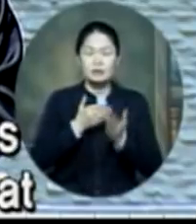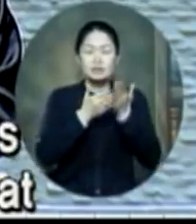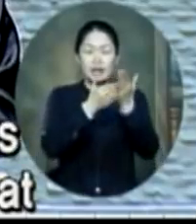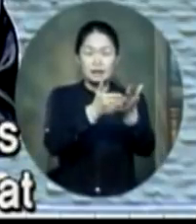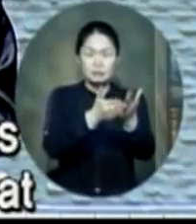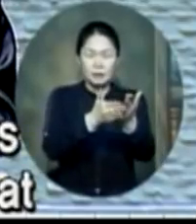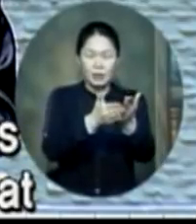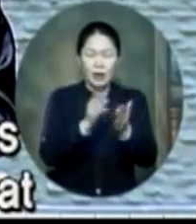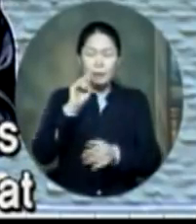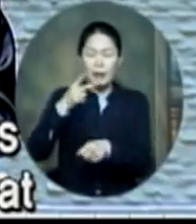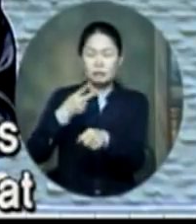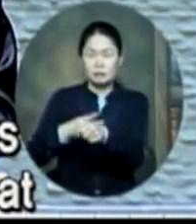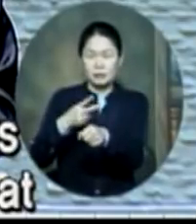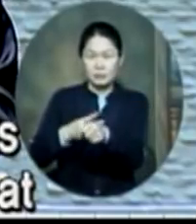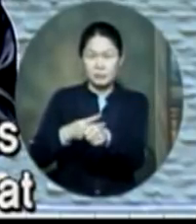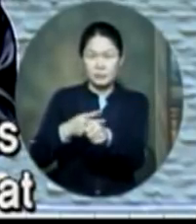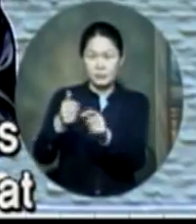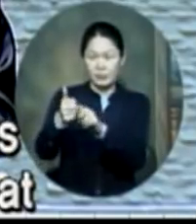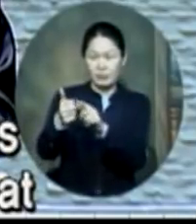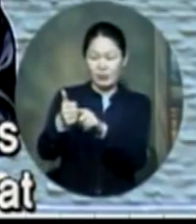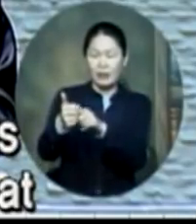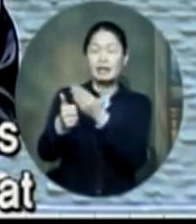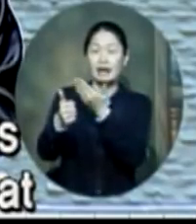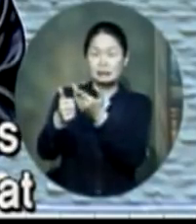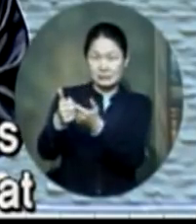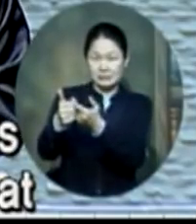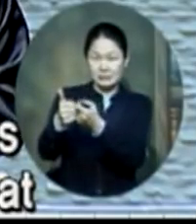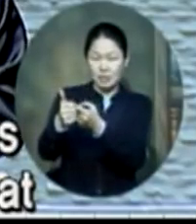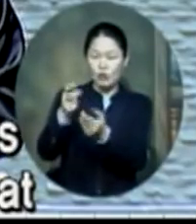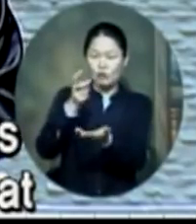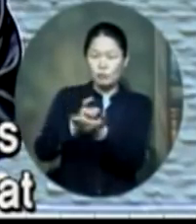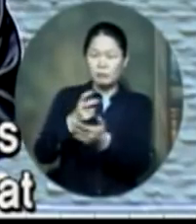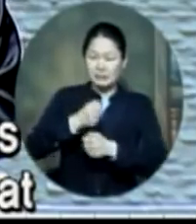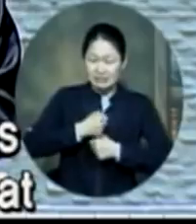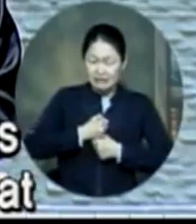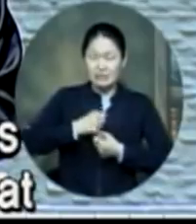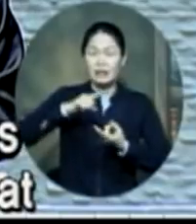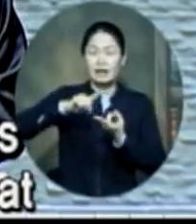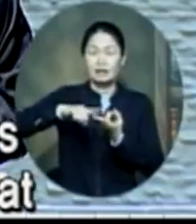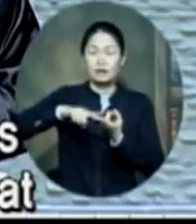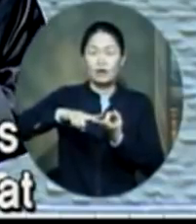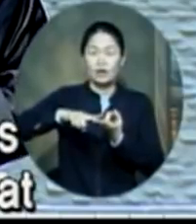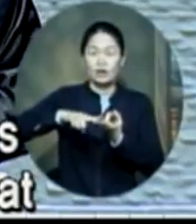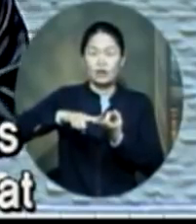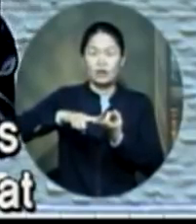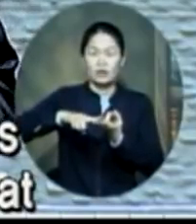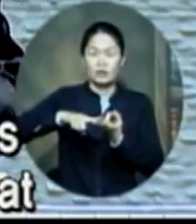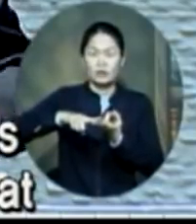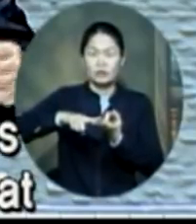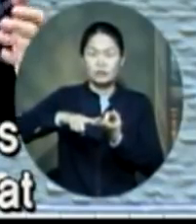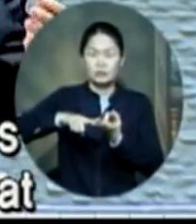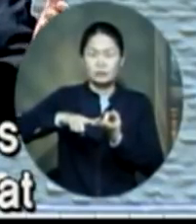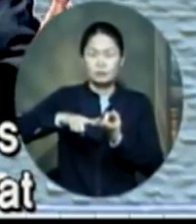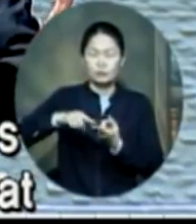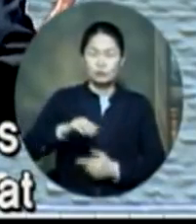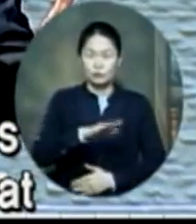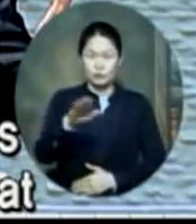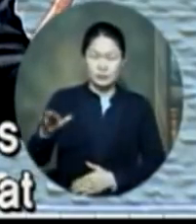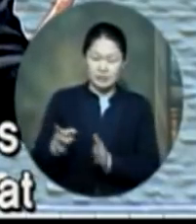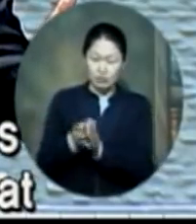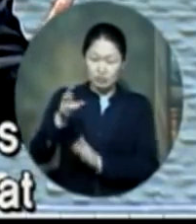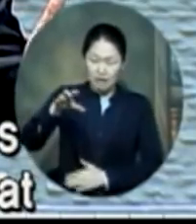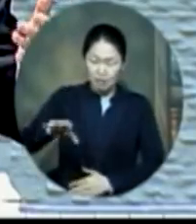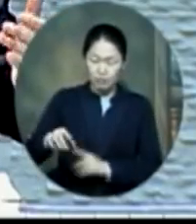사도 바울에게 당신이 율법을 지킨다는 것에 대해서 우리 예루살렘